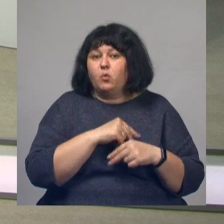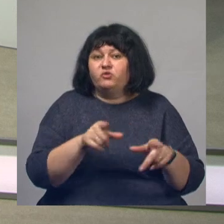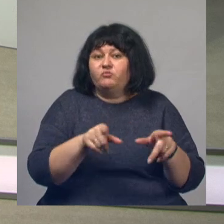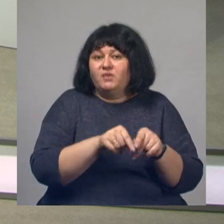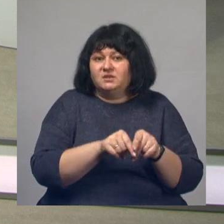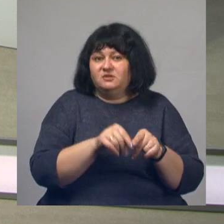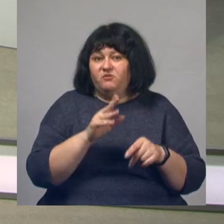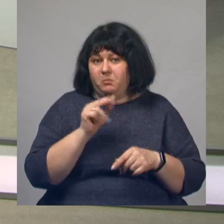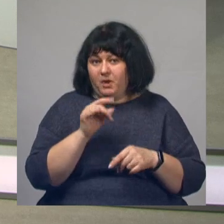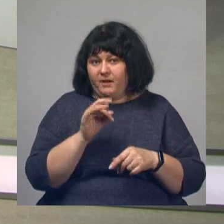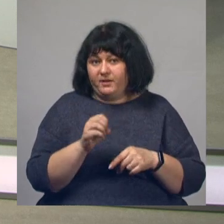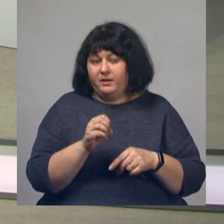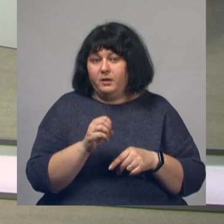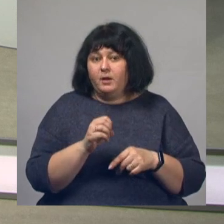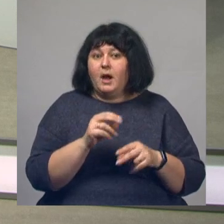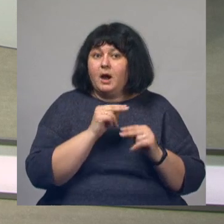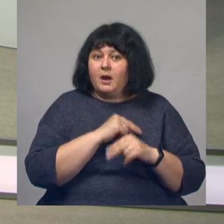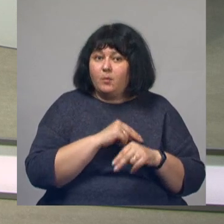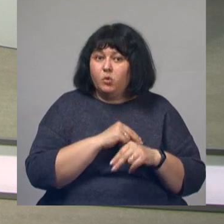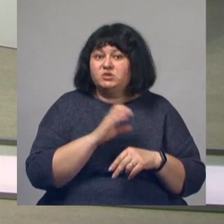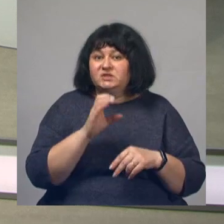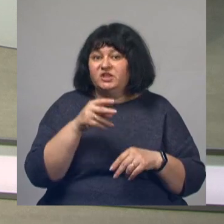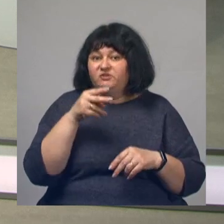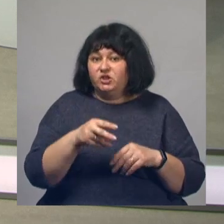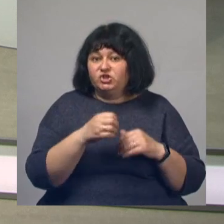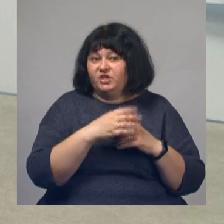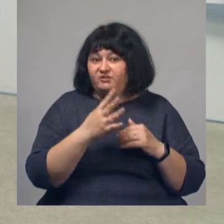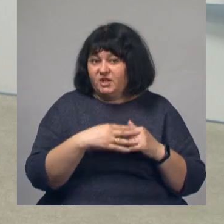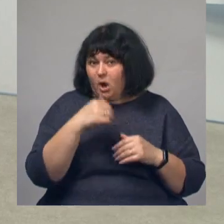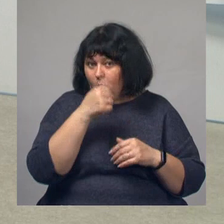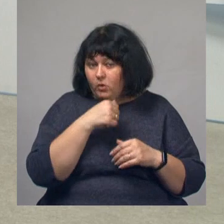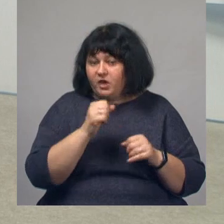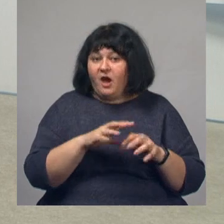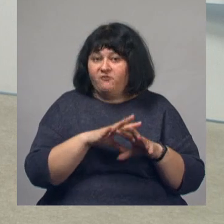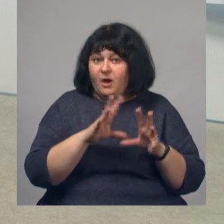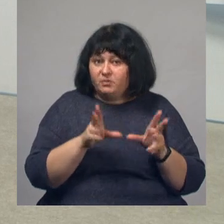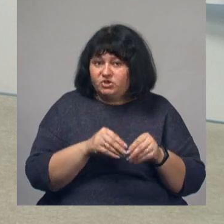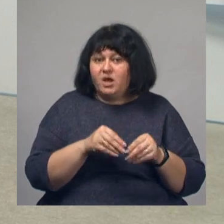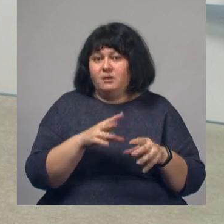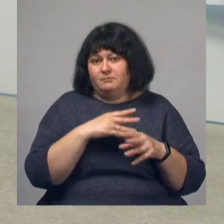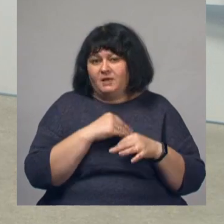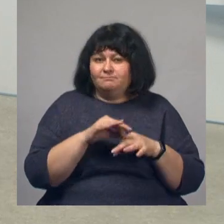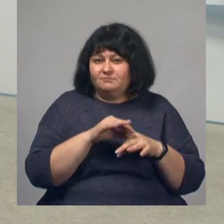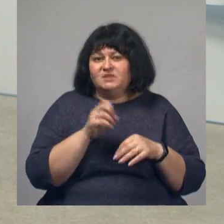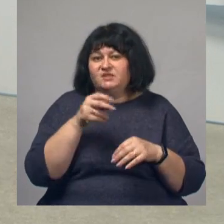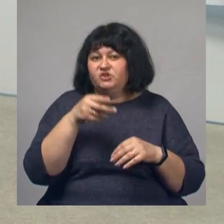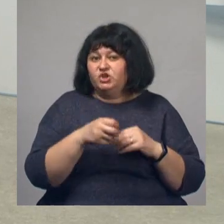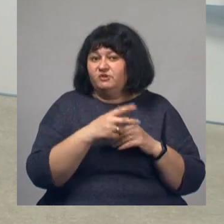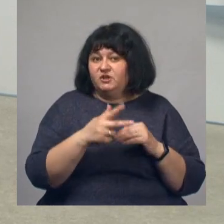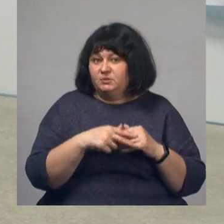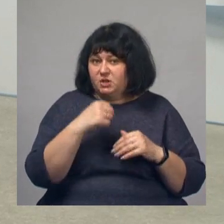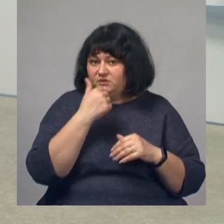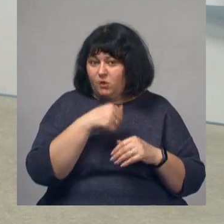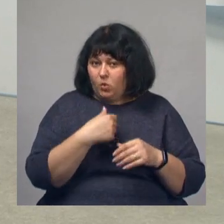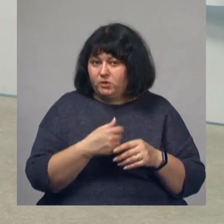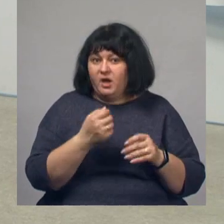паре? Работаю с 2019 года, а вообще она у меня с 2018 года. Вот.